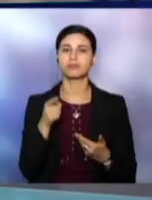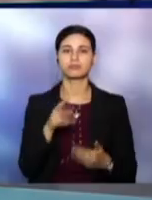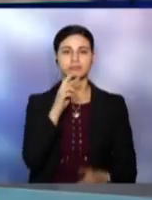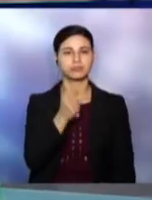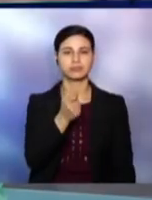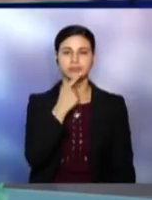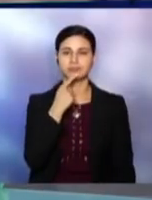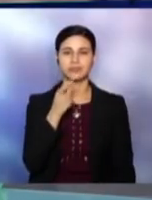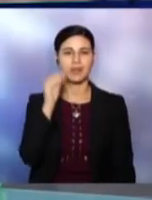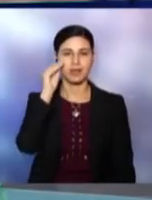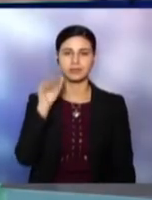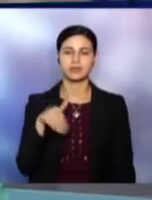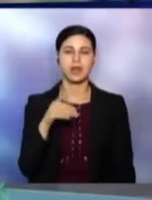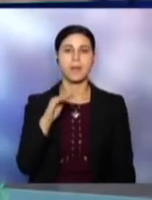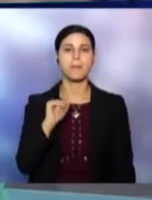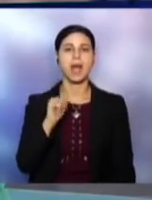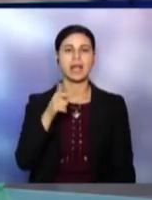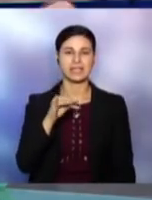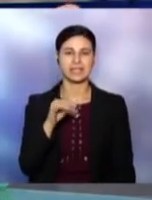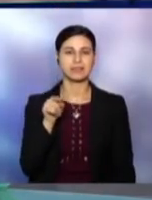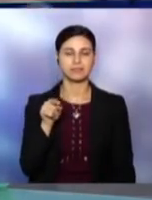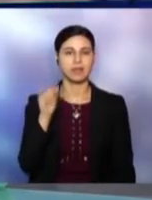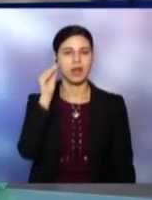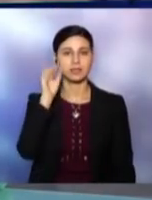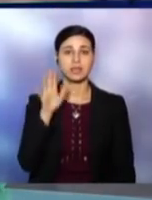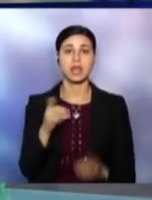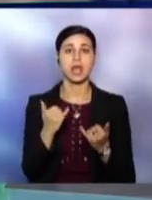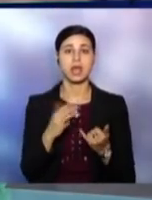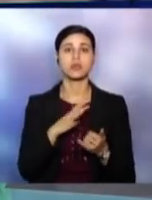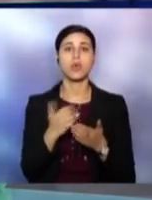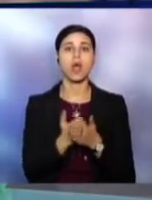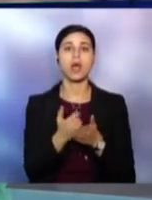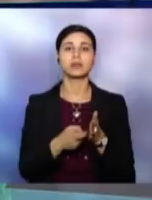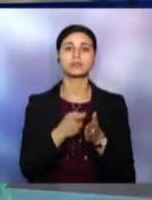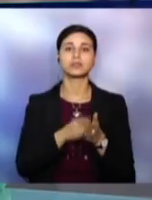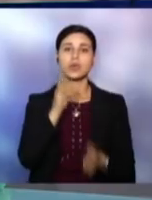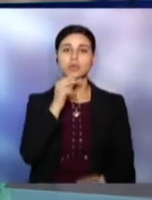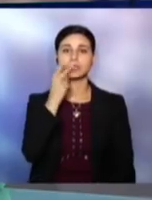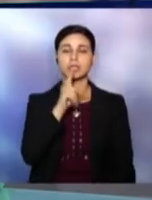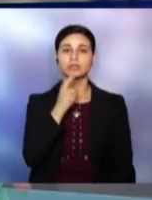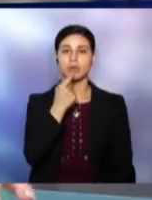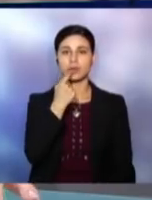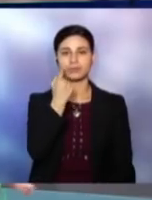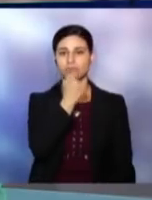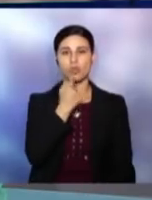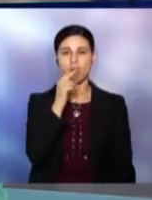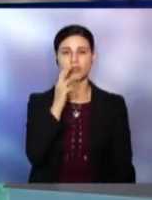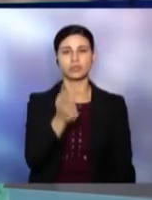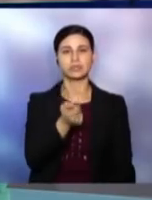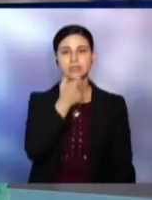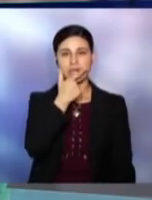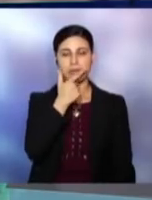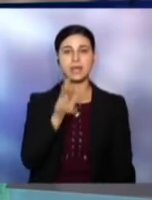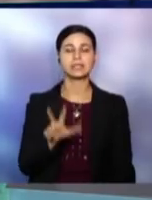თუმცა ექსპერიმენტულ მოდელებში აი ახლა ახალი კვლევები არის, როდესაც ნახეს, რომ ორალურად მიღებული ფაგი